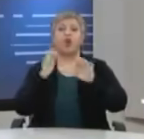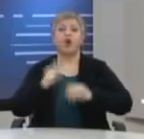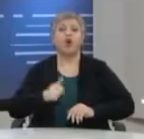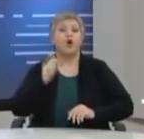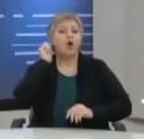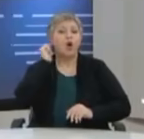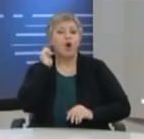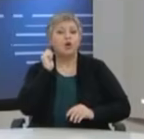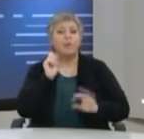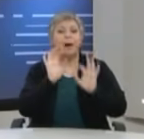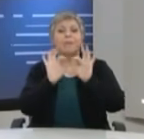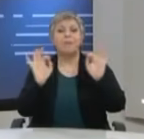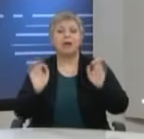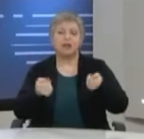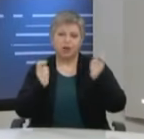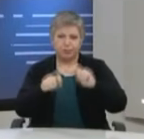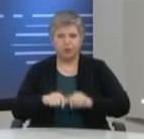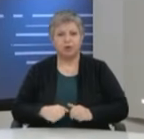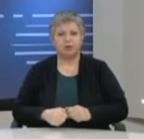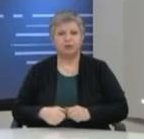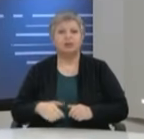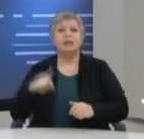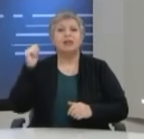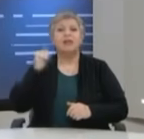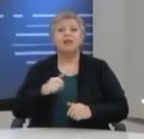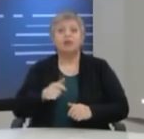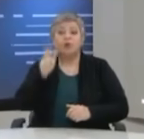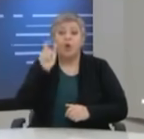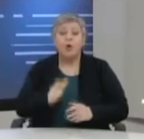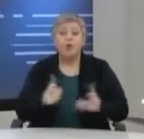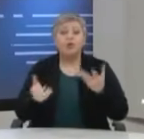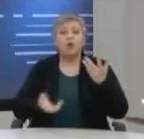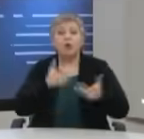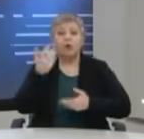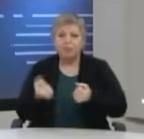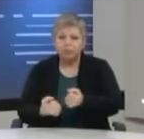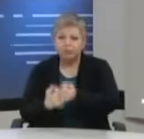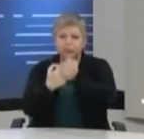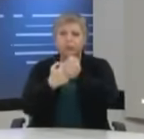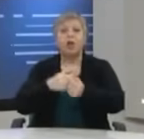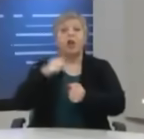κύριος Καμένος είναι αυτός που σας έδωσε το στυλό να υπογράψετε τις πρέσπες.